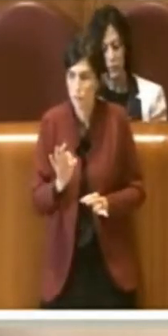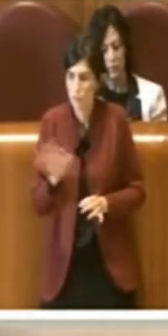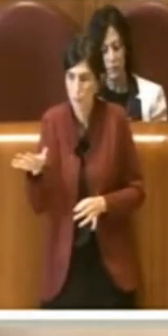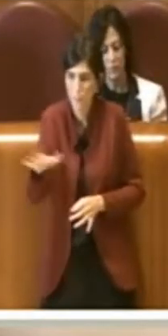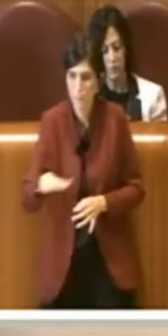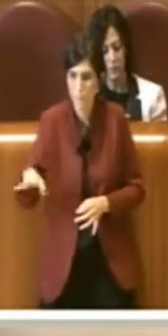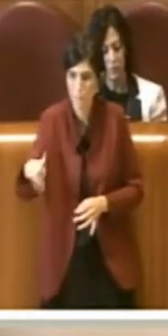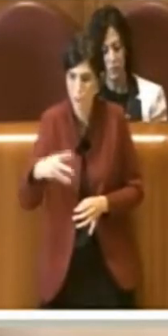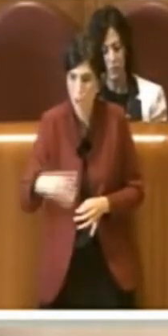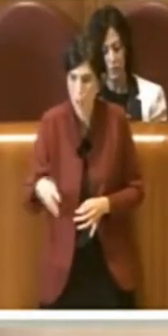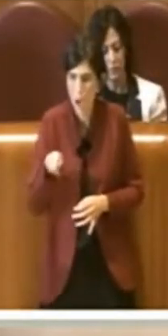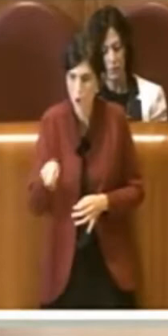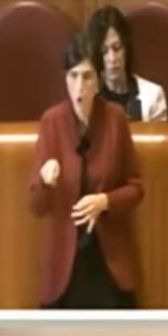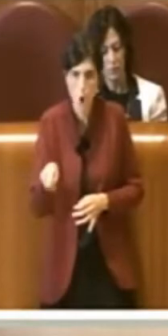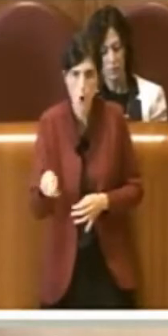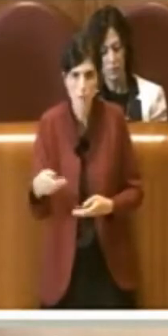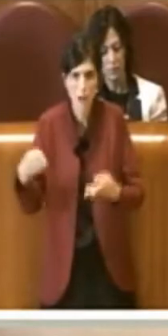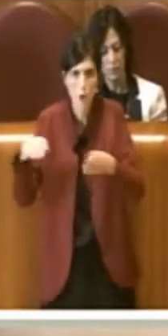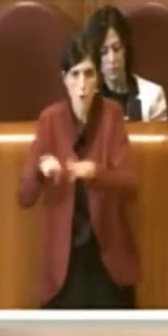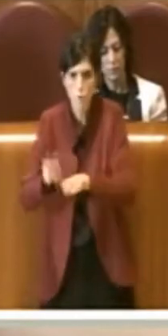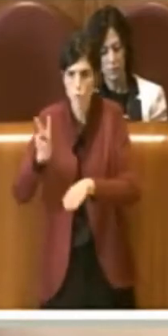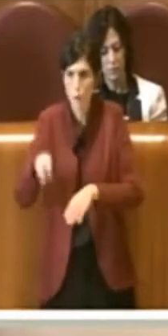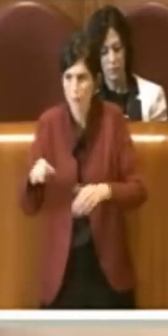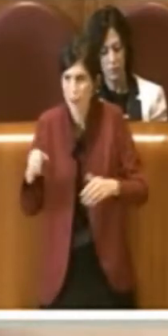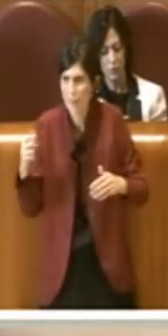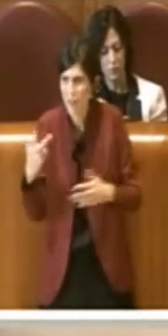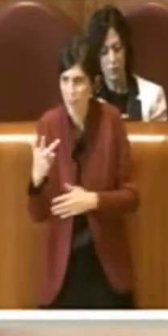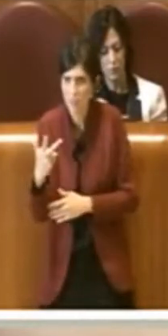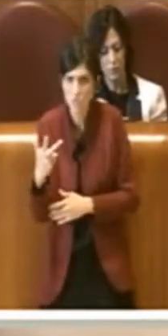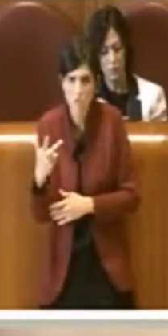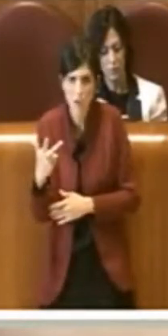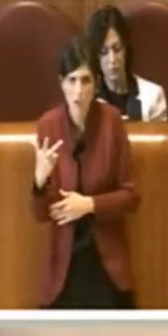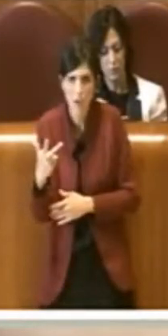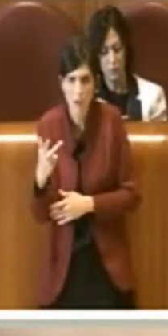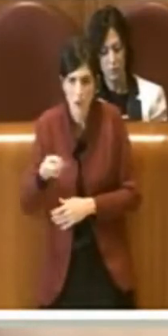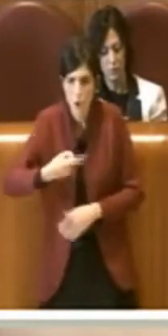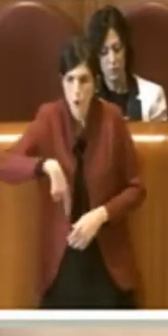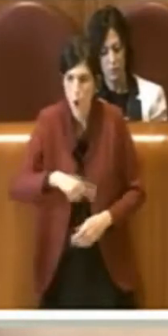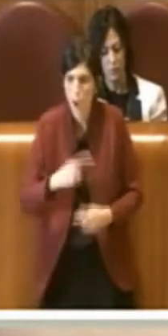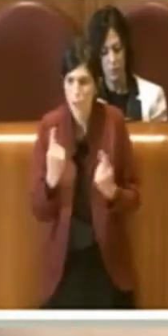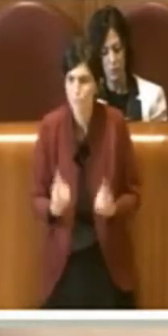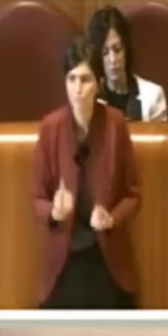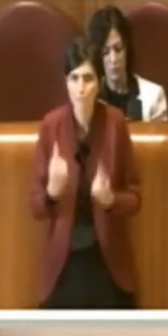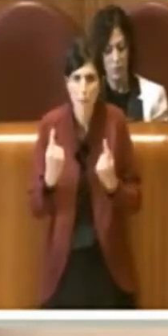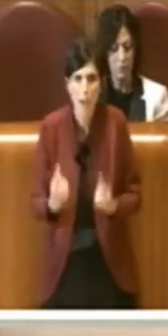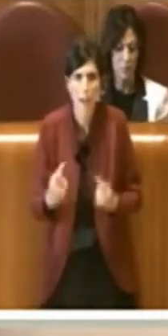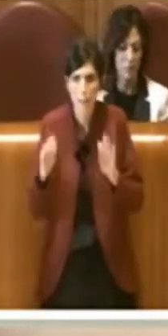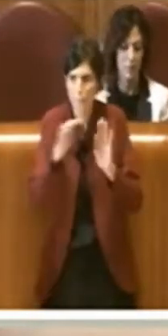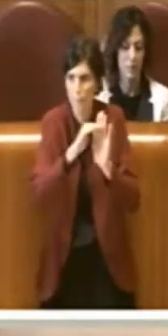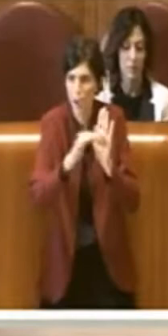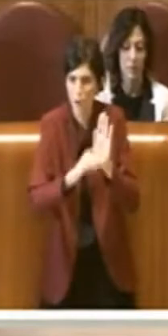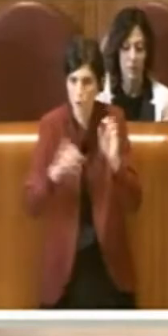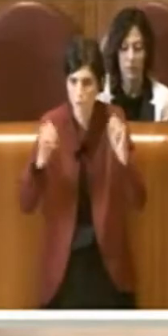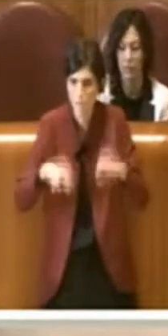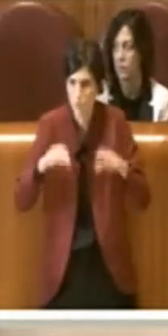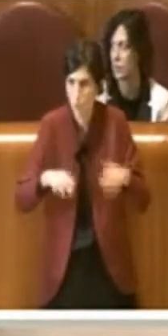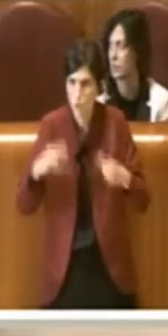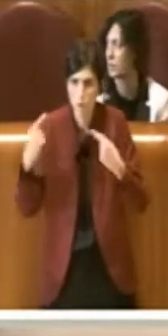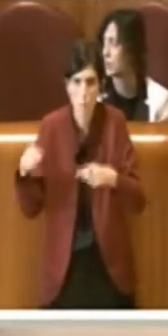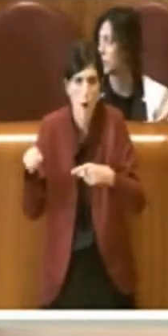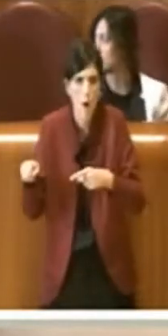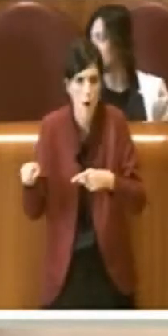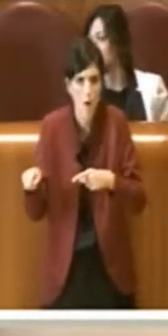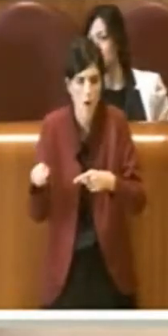Malagrotta, e Malagrotta ha chiuso nel 2013. Ebbene, noi stiamo ancora aspettando quel piano dei rifiuti. C'è la